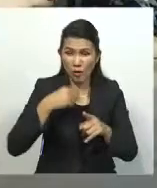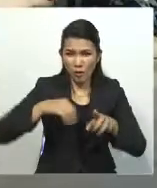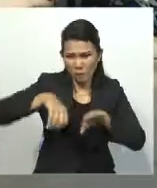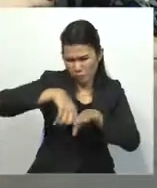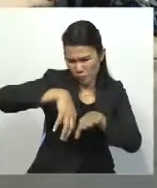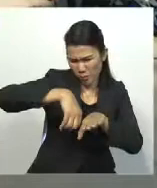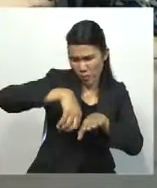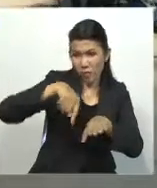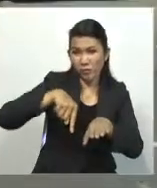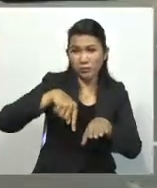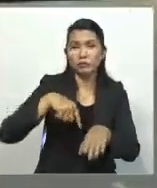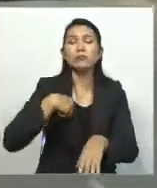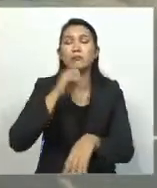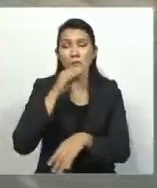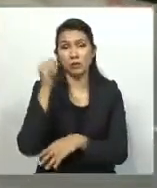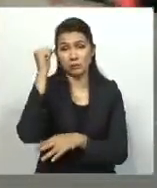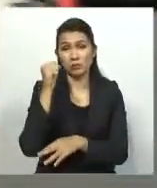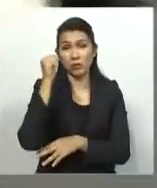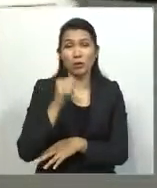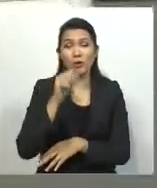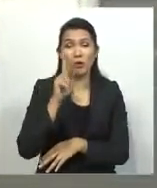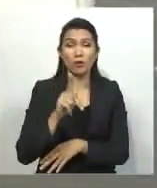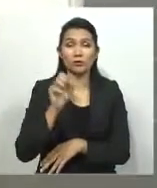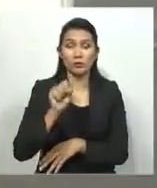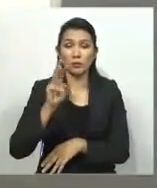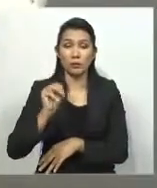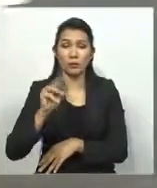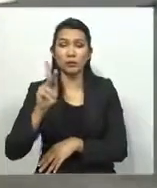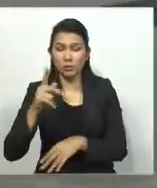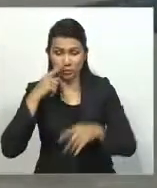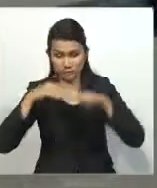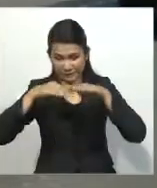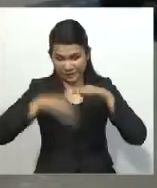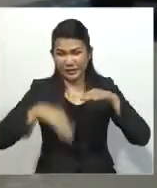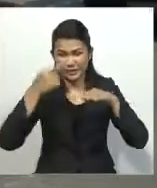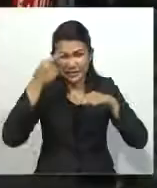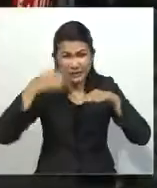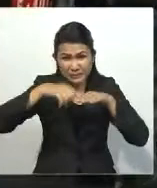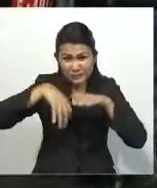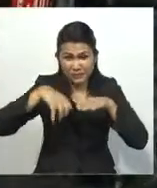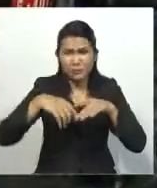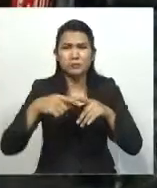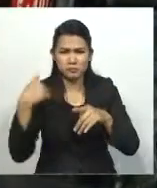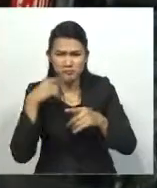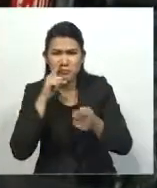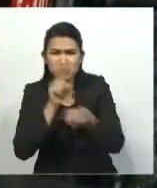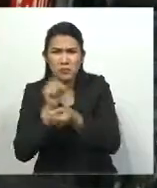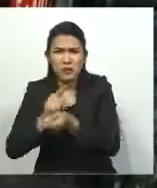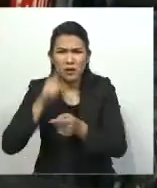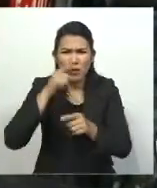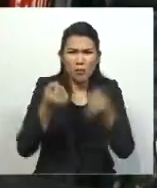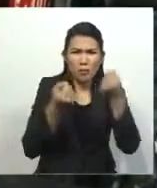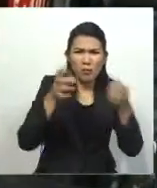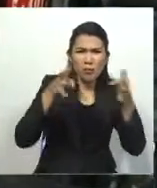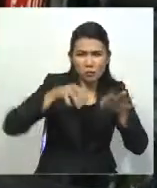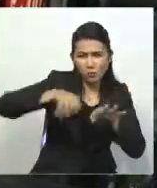ำโดยยืนยันนะคะว่ารถเมย์ขสมกมีค่าควันดำต่ำกว่ามาตรฐานที่เห็นลงโซเชียลมีเดียที่ควันดำ